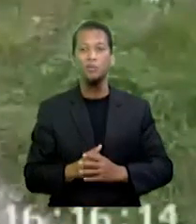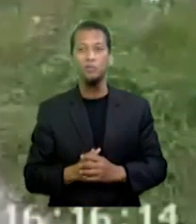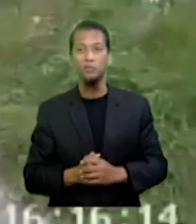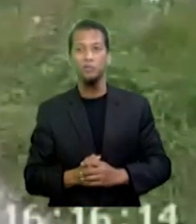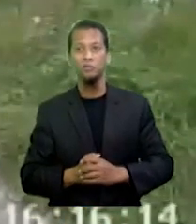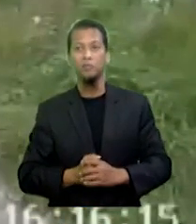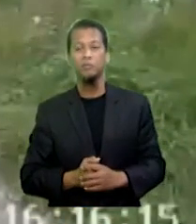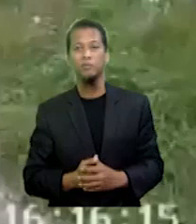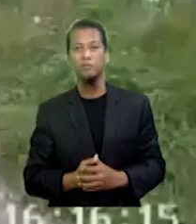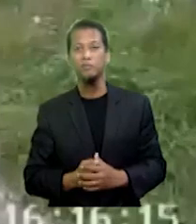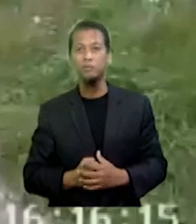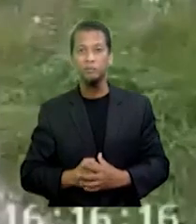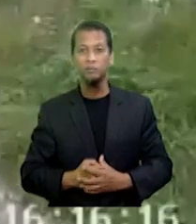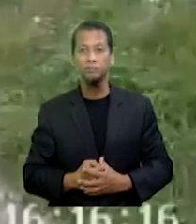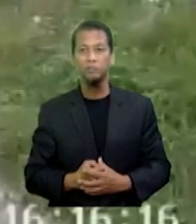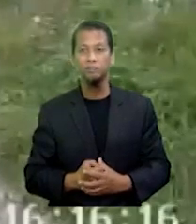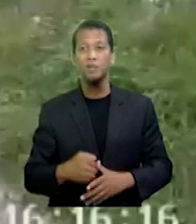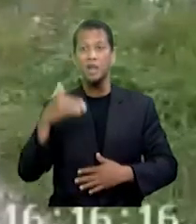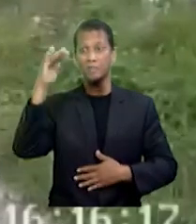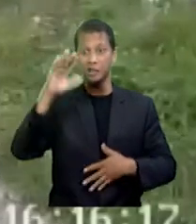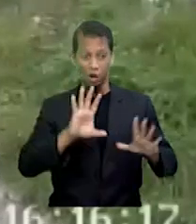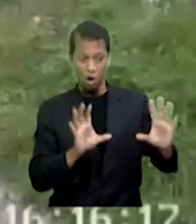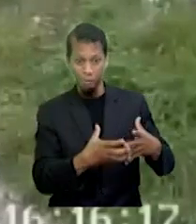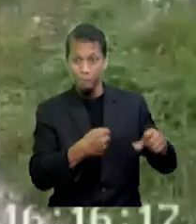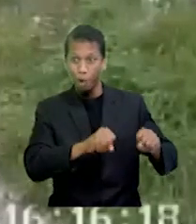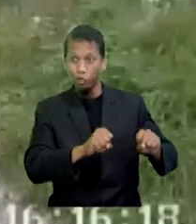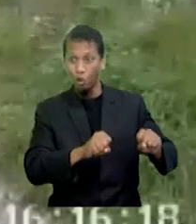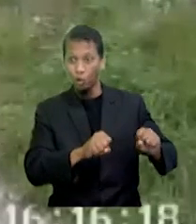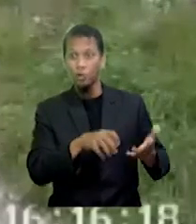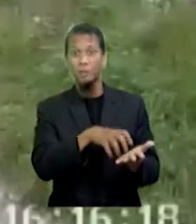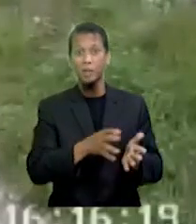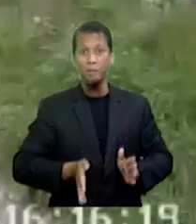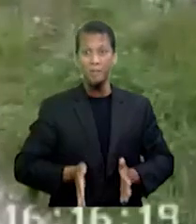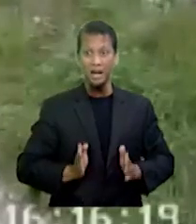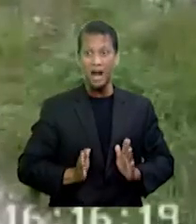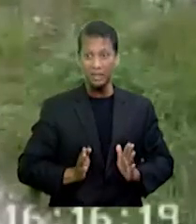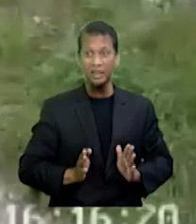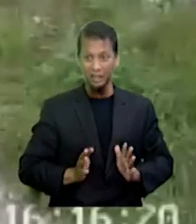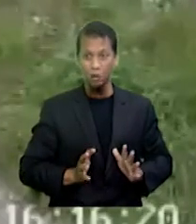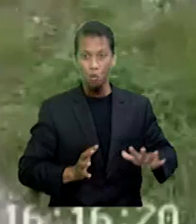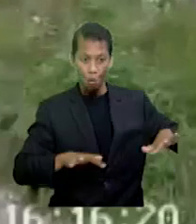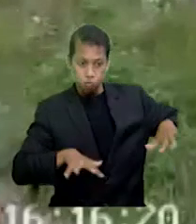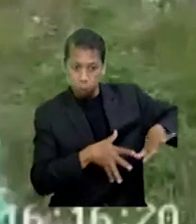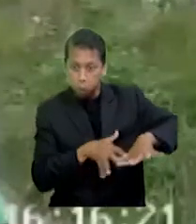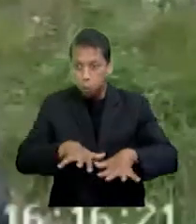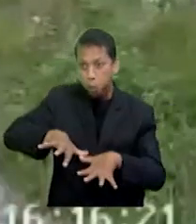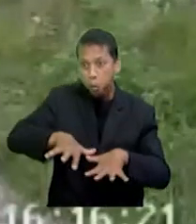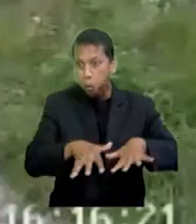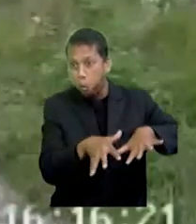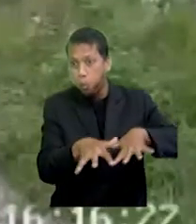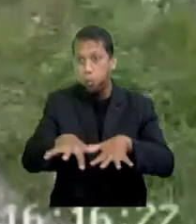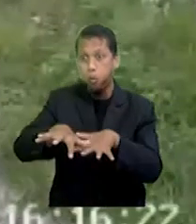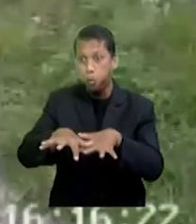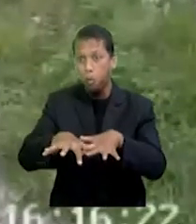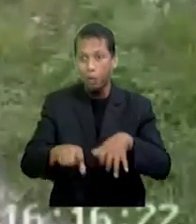Sekelompok remaja diduga geng motor melancarkan aksi kejahatan di Jalan Gagak Hitam, Medan, Sumatera Utara. Mereka membawa senjata tajam jenis kelewang